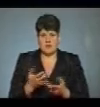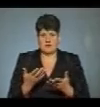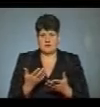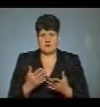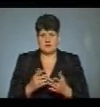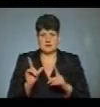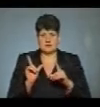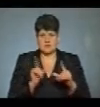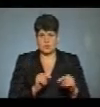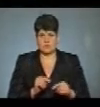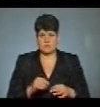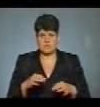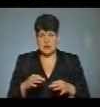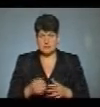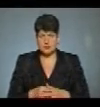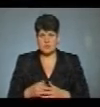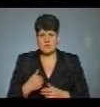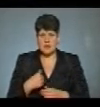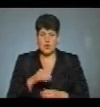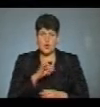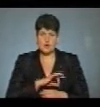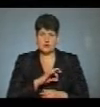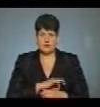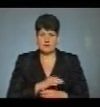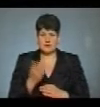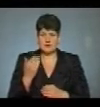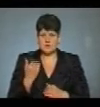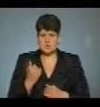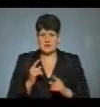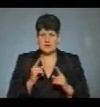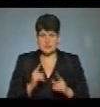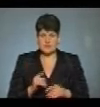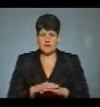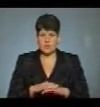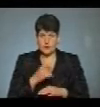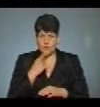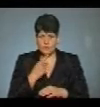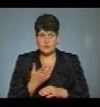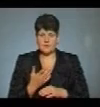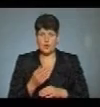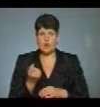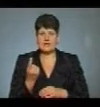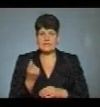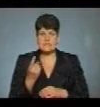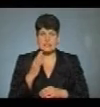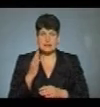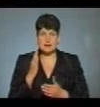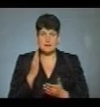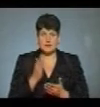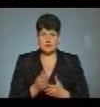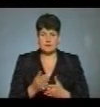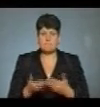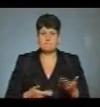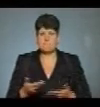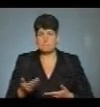транспорту. Ну, в даному випадку я користувався сугубо, як в народі кажуть, 11-м маршрутом, тобто пішки.